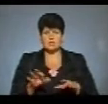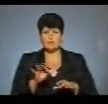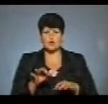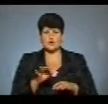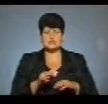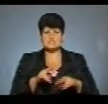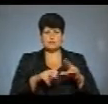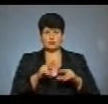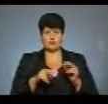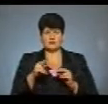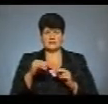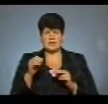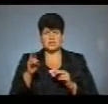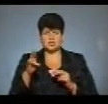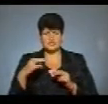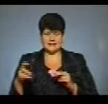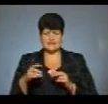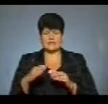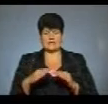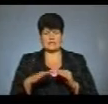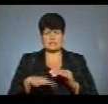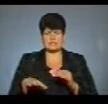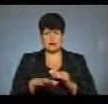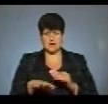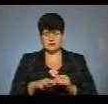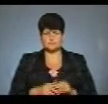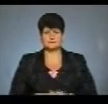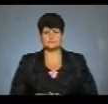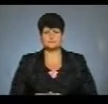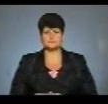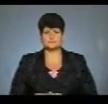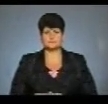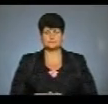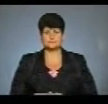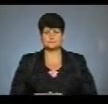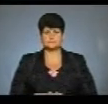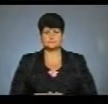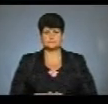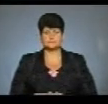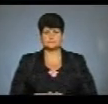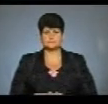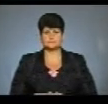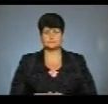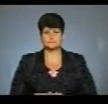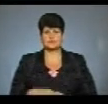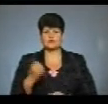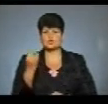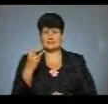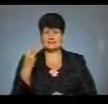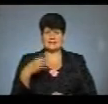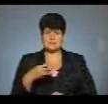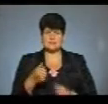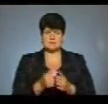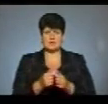забудову дачних ділянок, повідомила голова садівничого товариства Олена Любовіцька. О 14:30